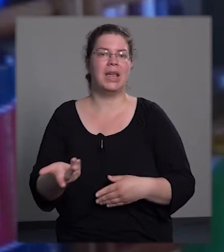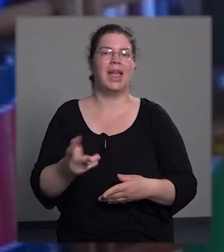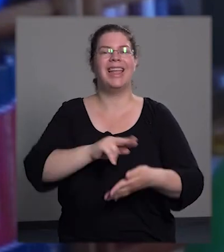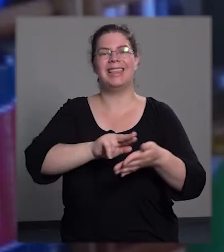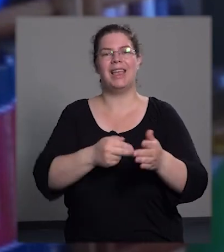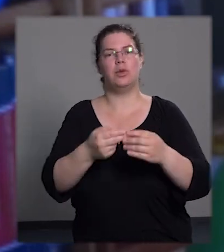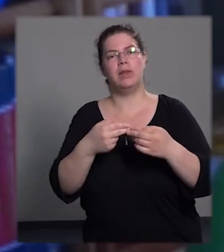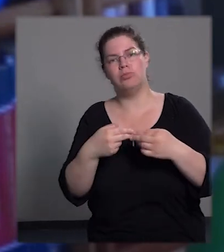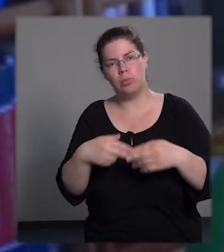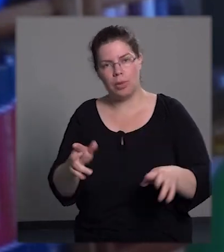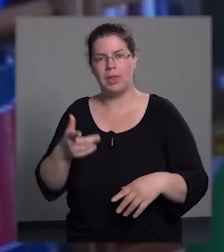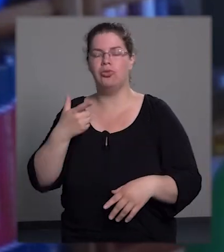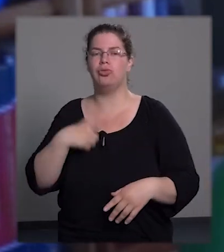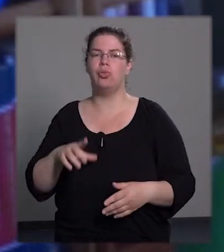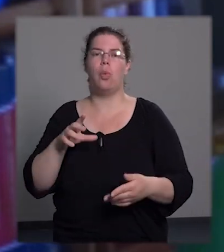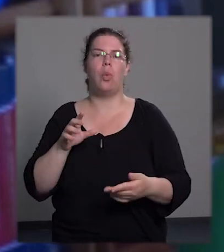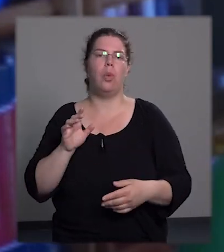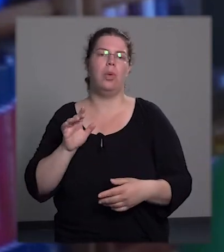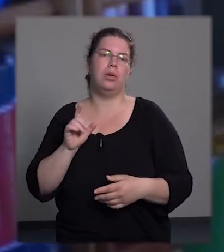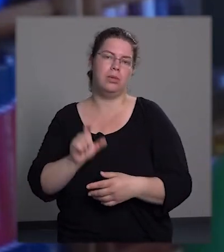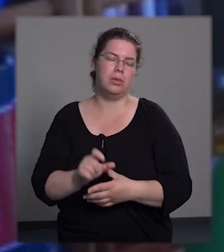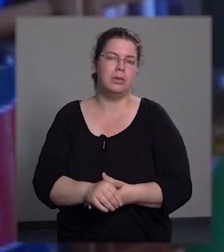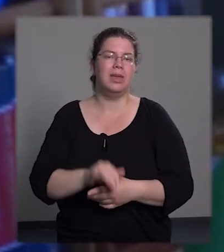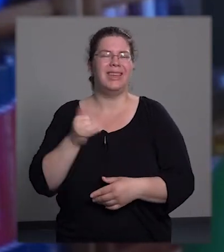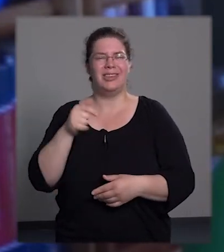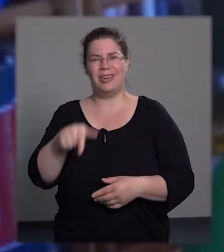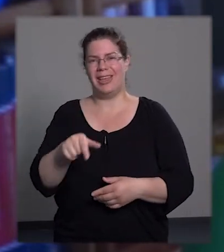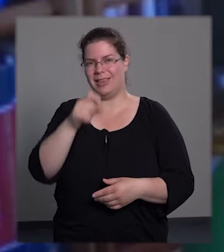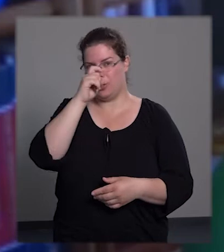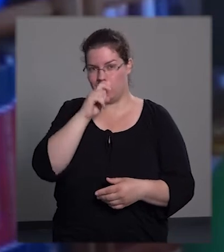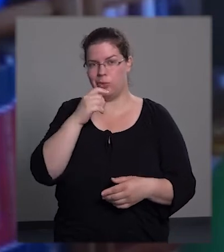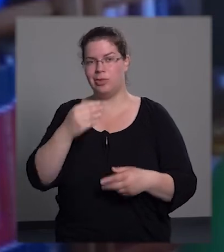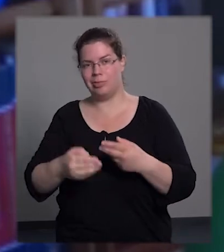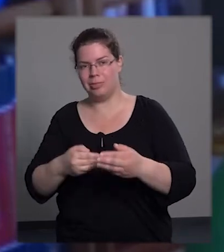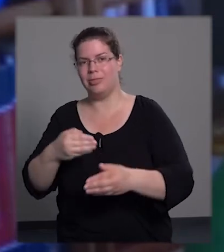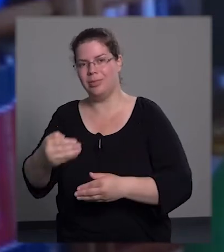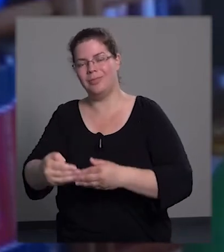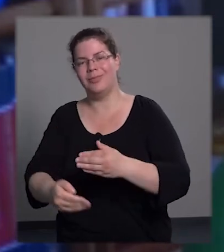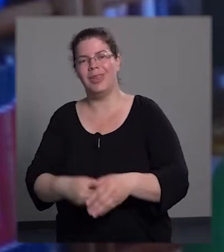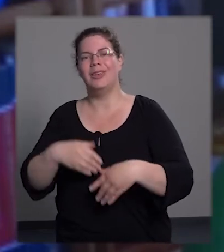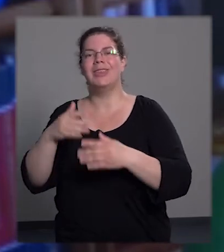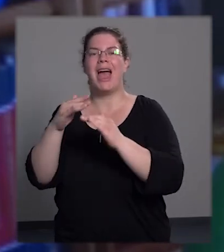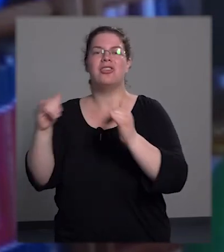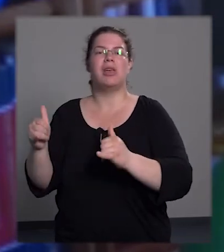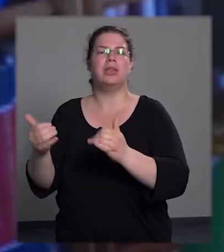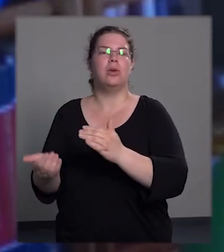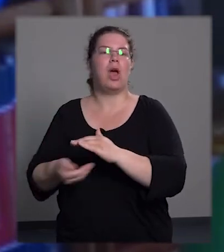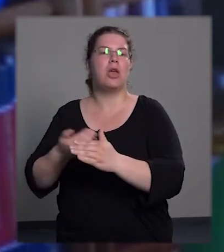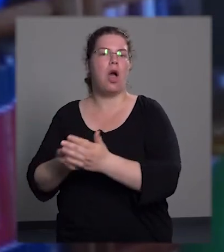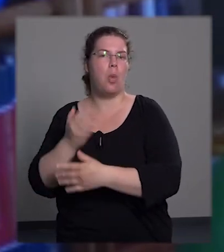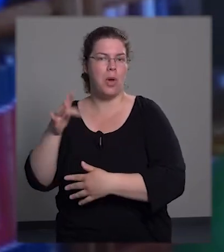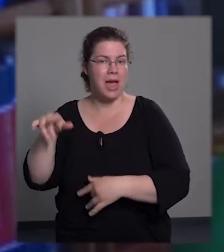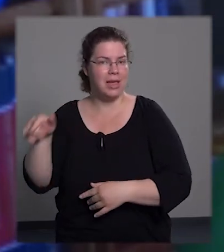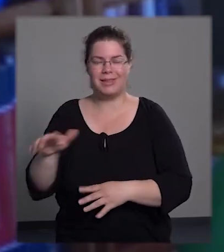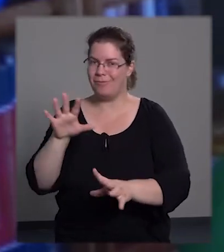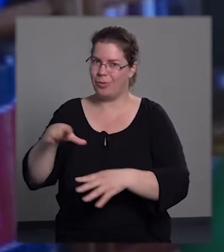szerződést is bontott vele a város, és akkor ez a rossz széria ez úgy folytatódott, hogy Sátoraljó új helyen voltak éppen nyáron, ott se